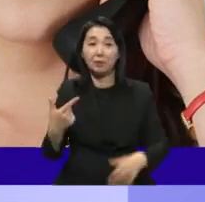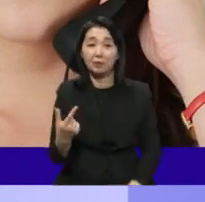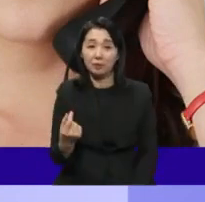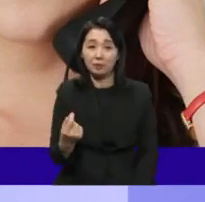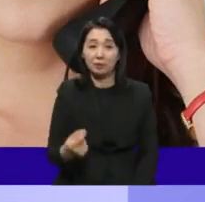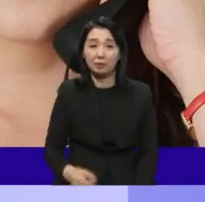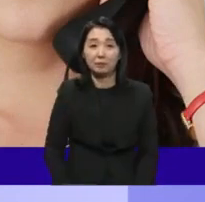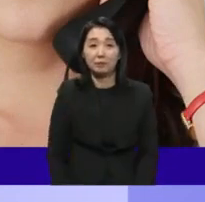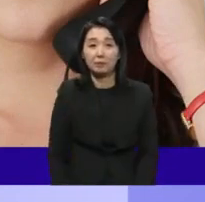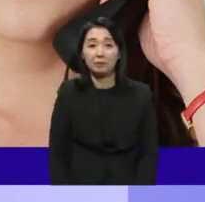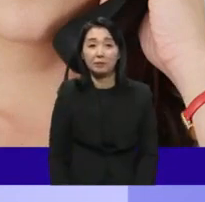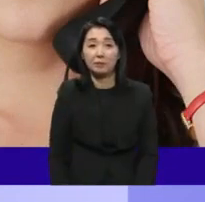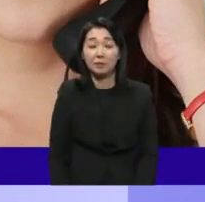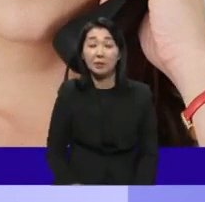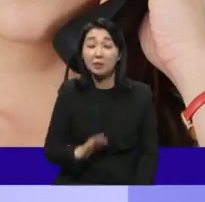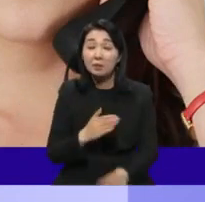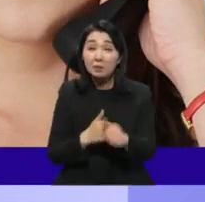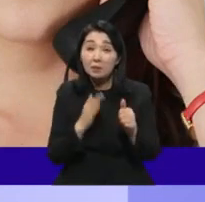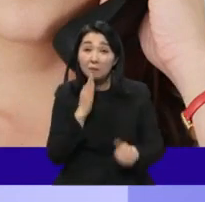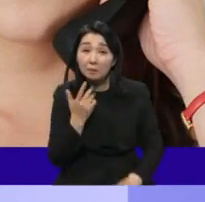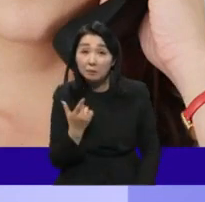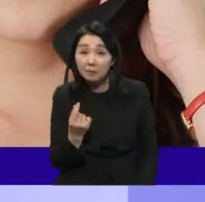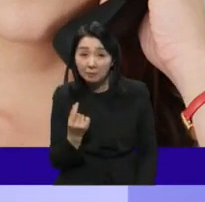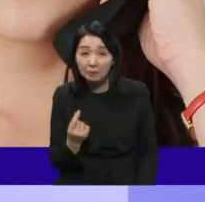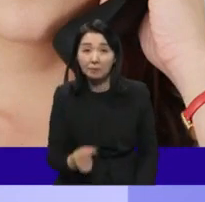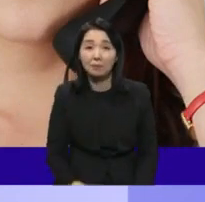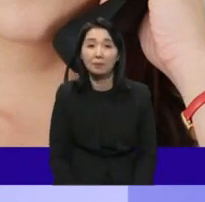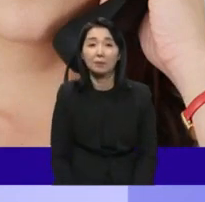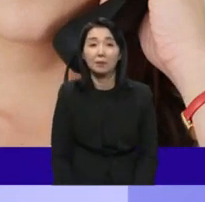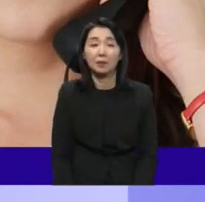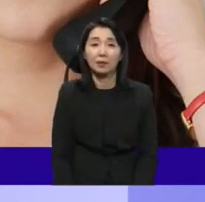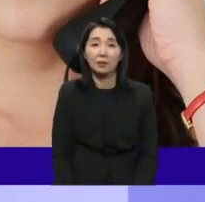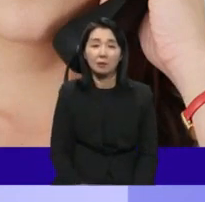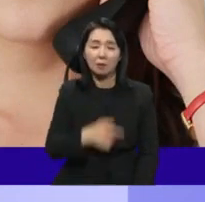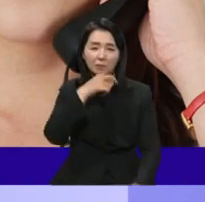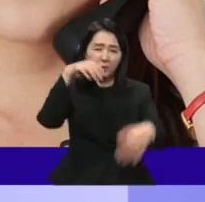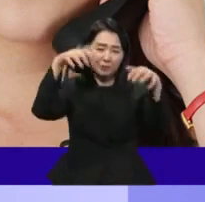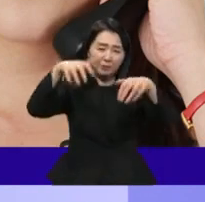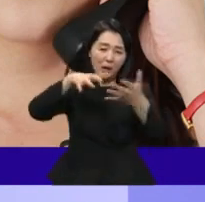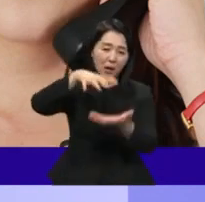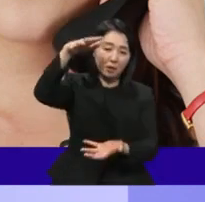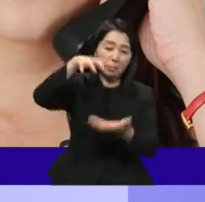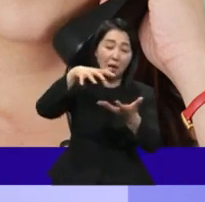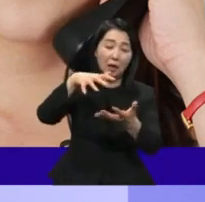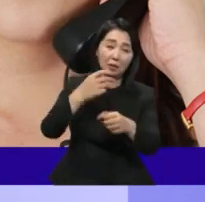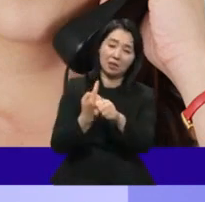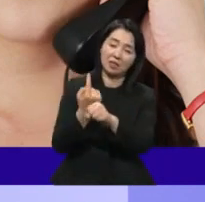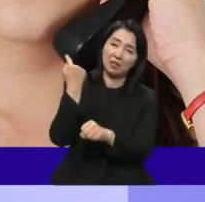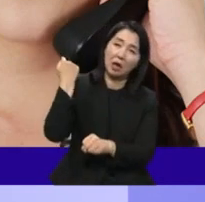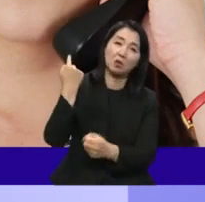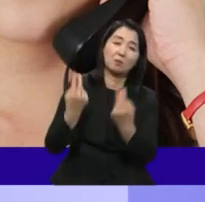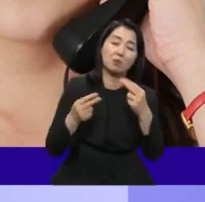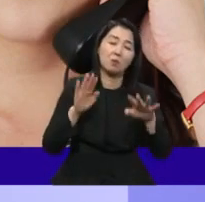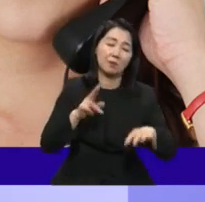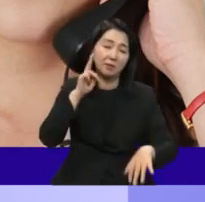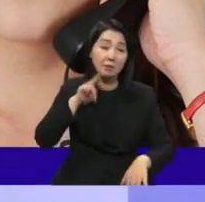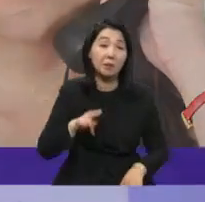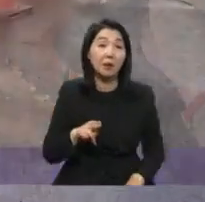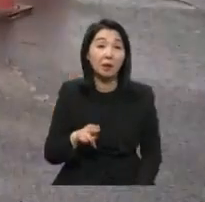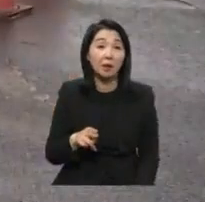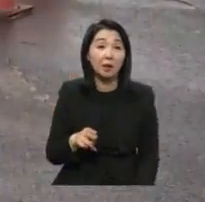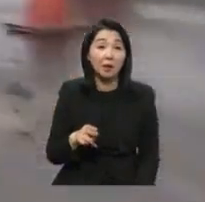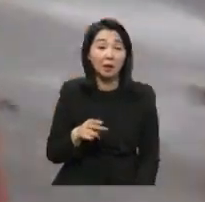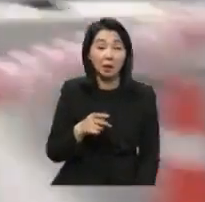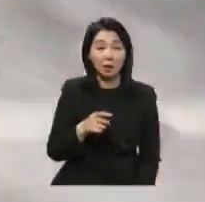보입니다 실제로 그런 상황인 거죠네 그렇습니다 이번 장맛비의 양은 이미 평년 수준을 뛰어넘었습니다 특히